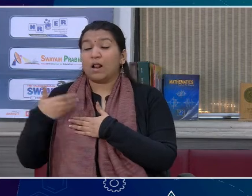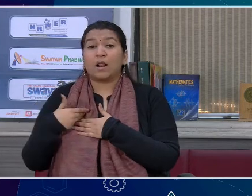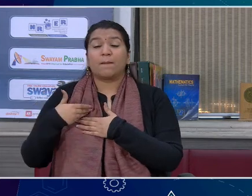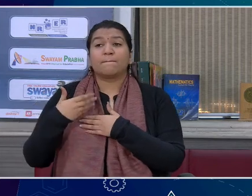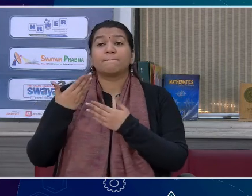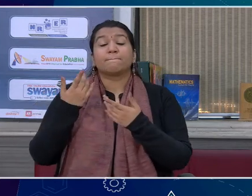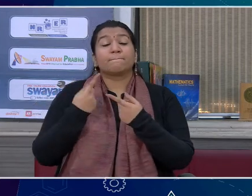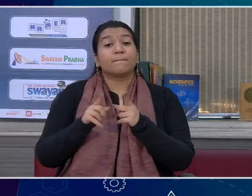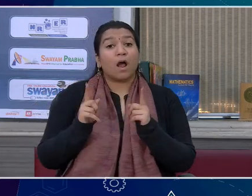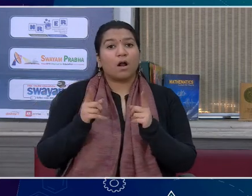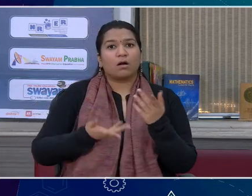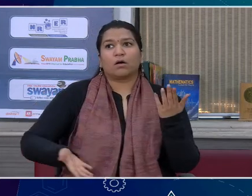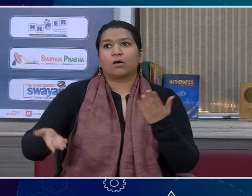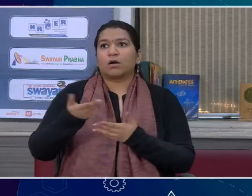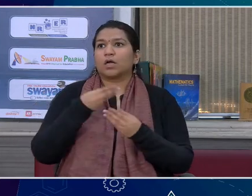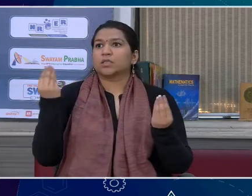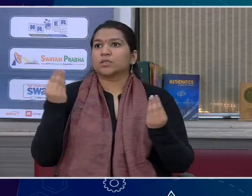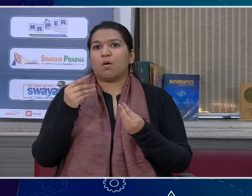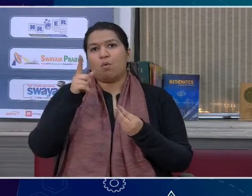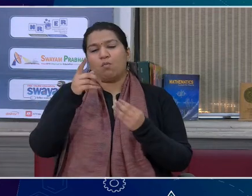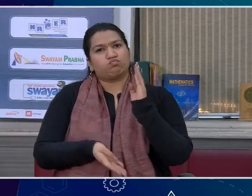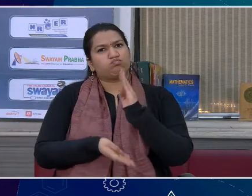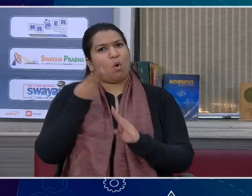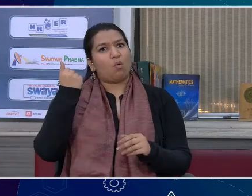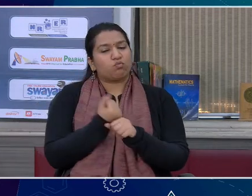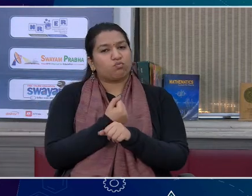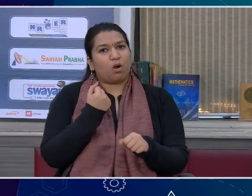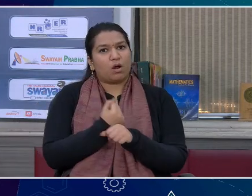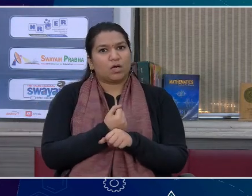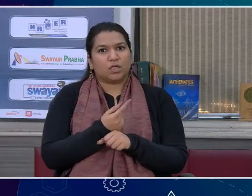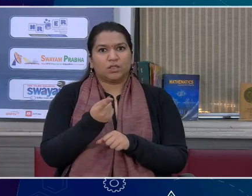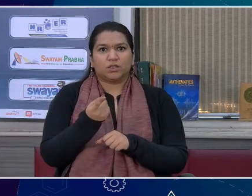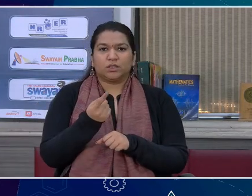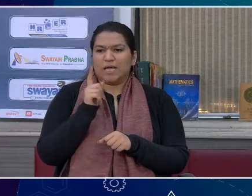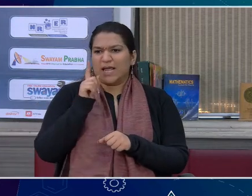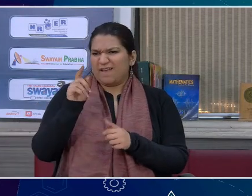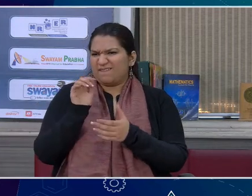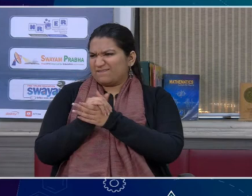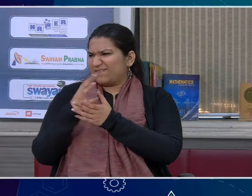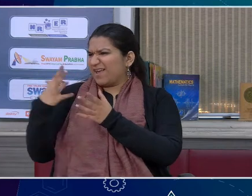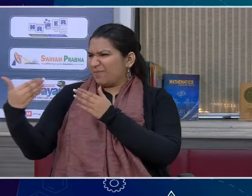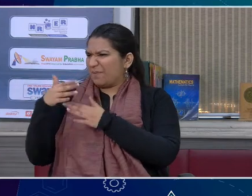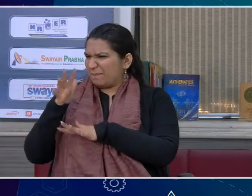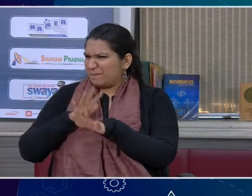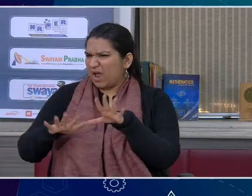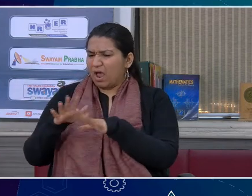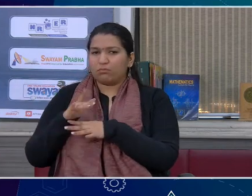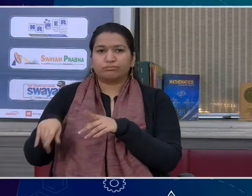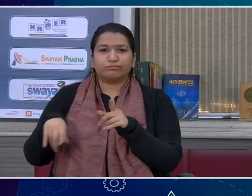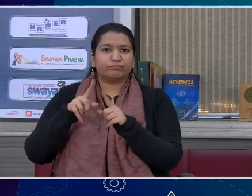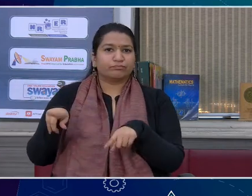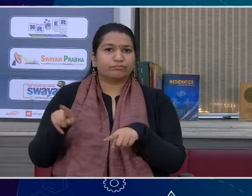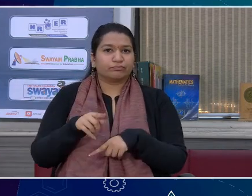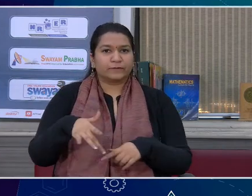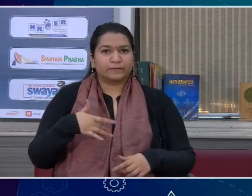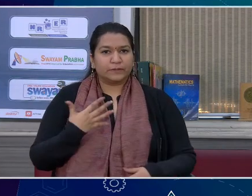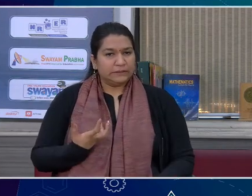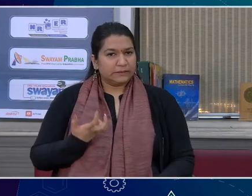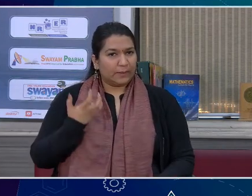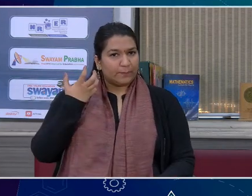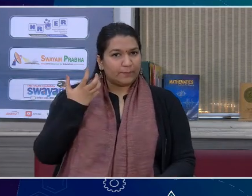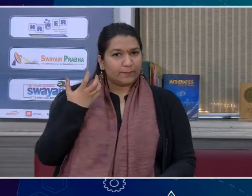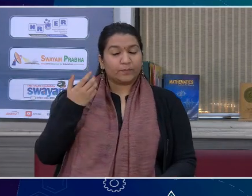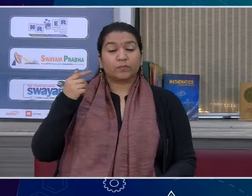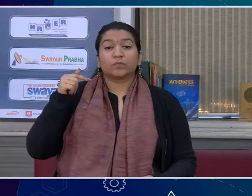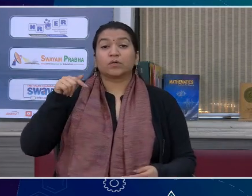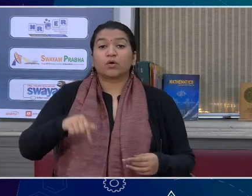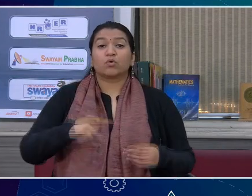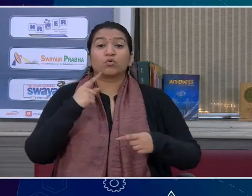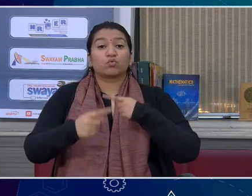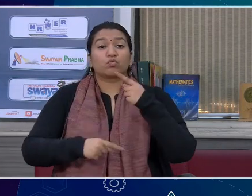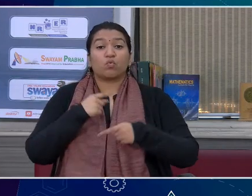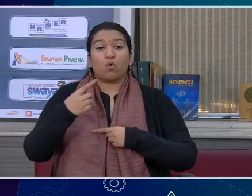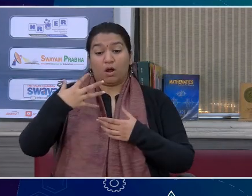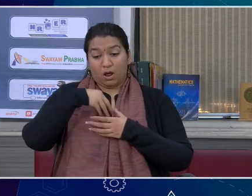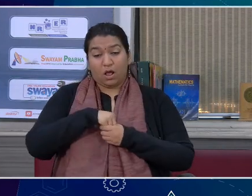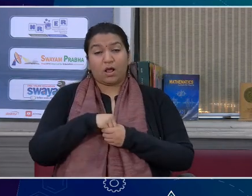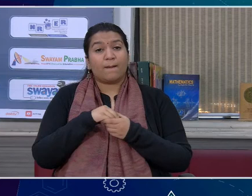पे